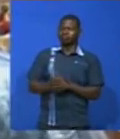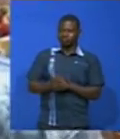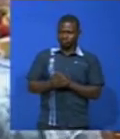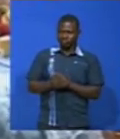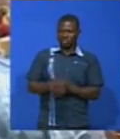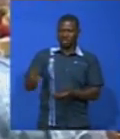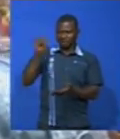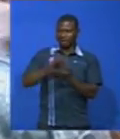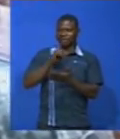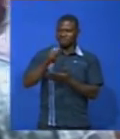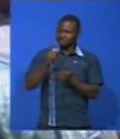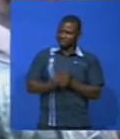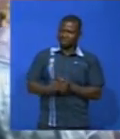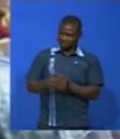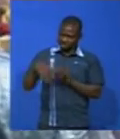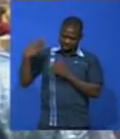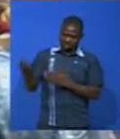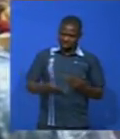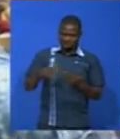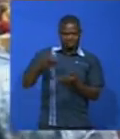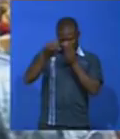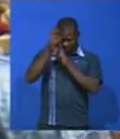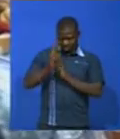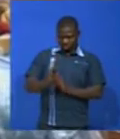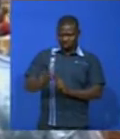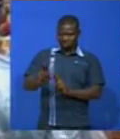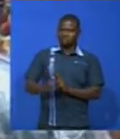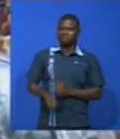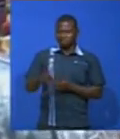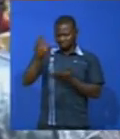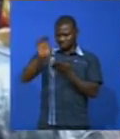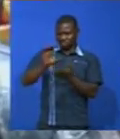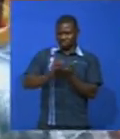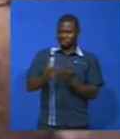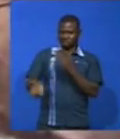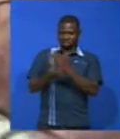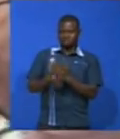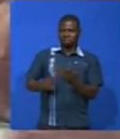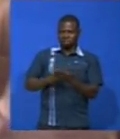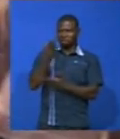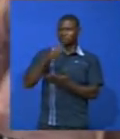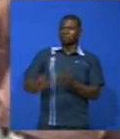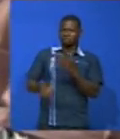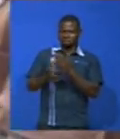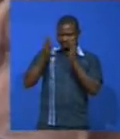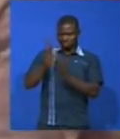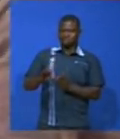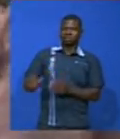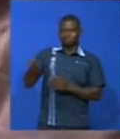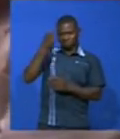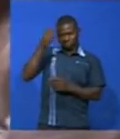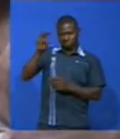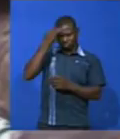les inciter à respecter les consignes techniques qui vont être données par les techniciens du ministère de l'Agriculture. En marge de cette cérémonie